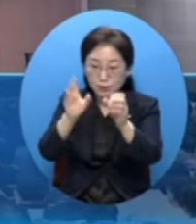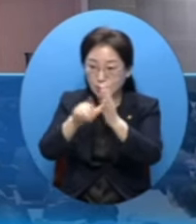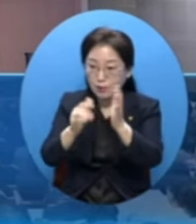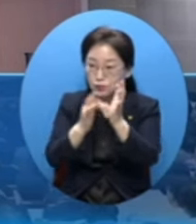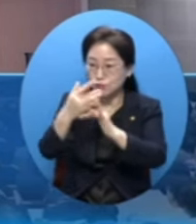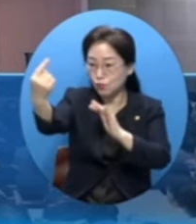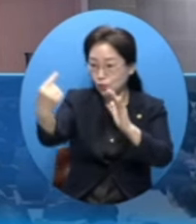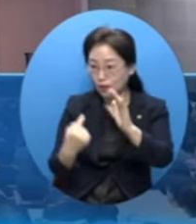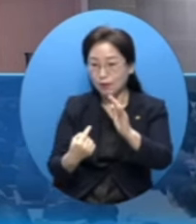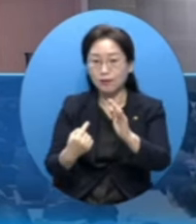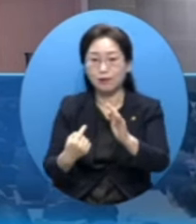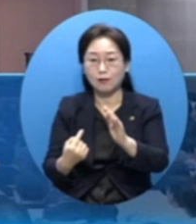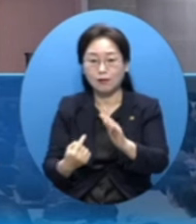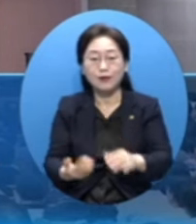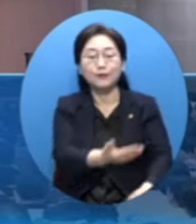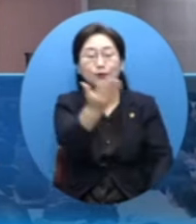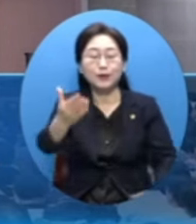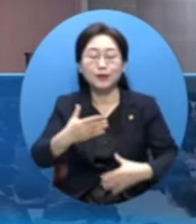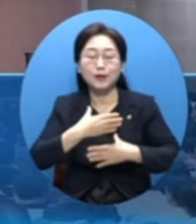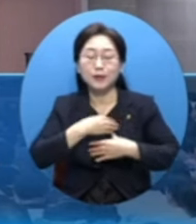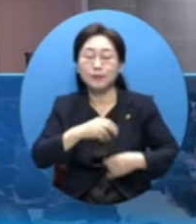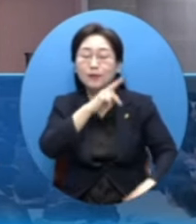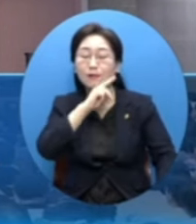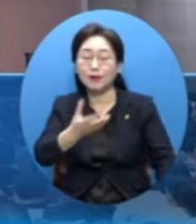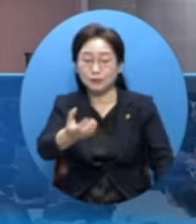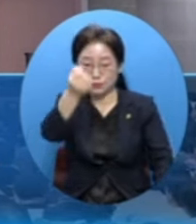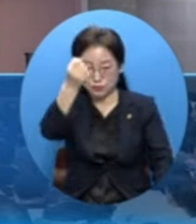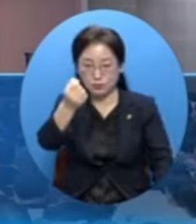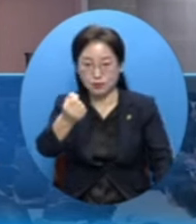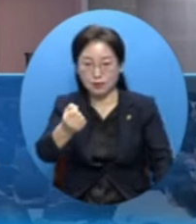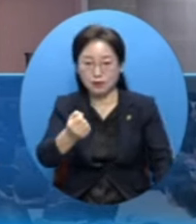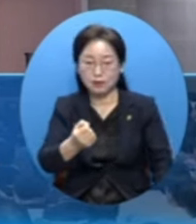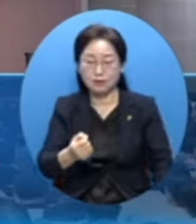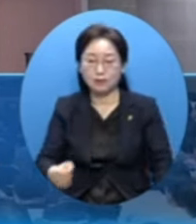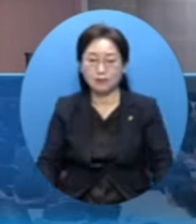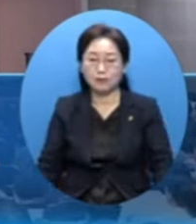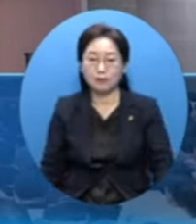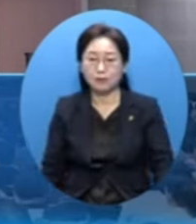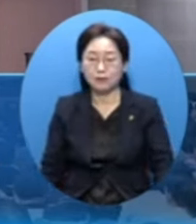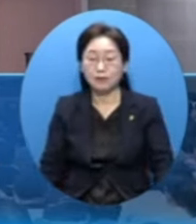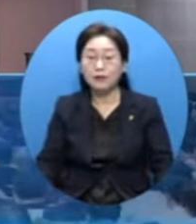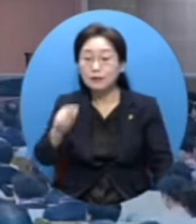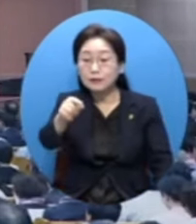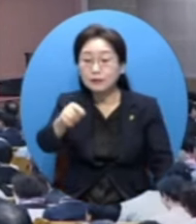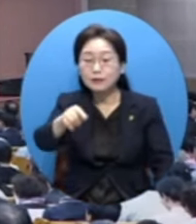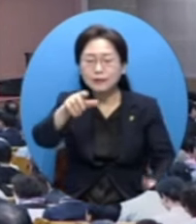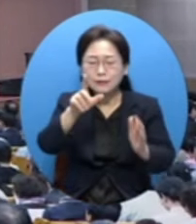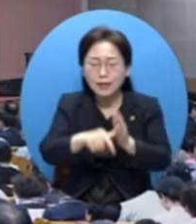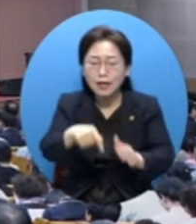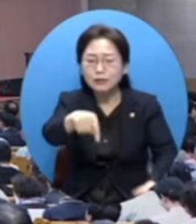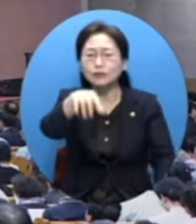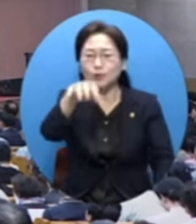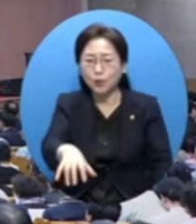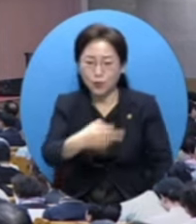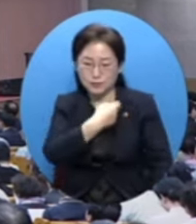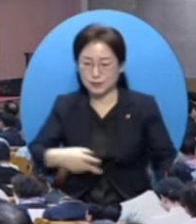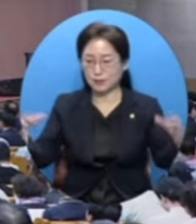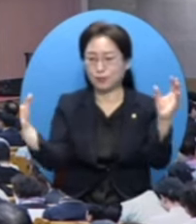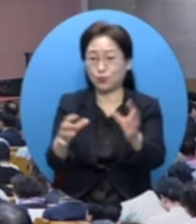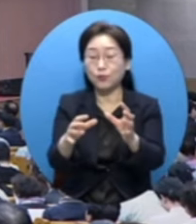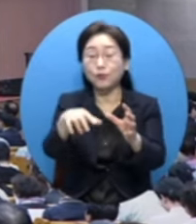이르시되 너희에게 평강이 있을지어다. 그런데 그 시간 그 자리에 모든 제자들